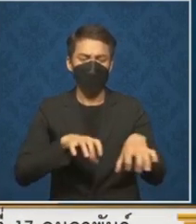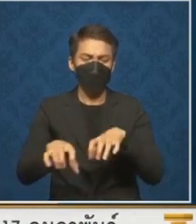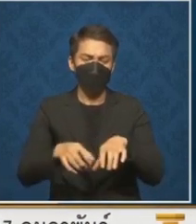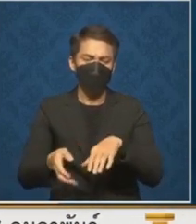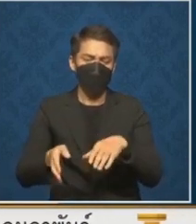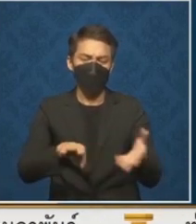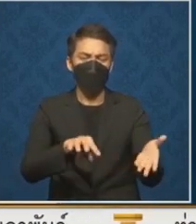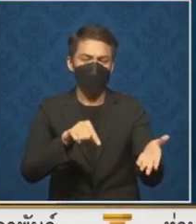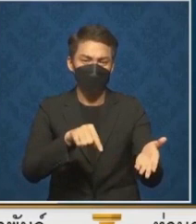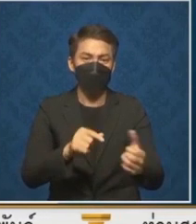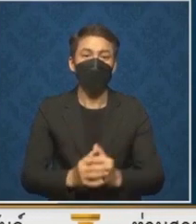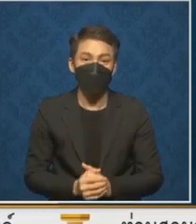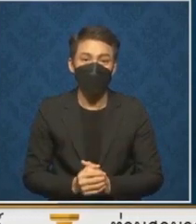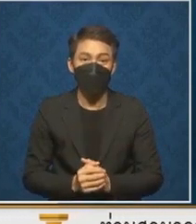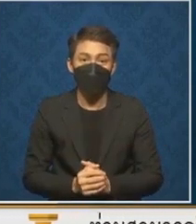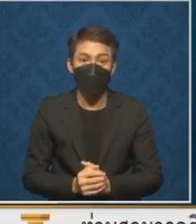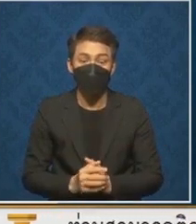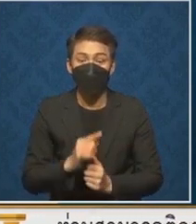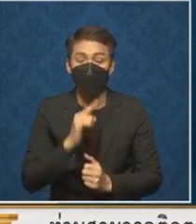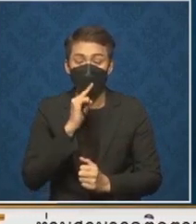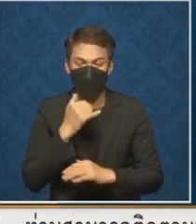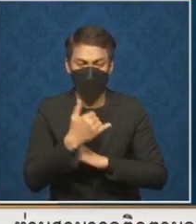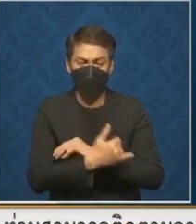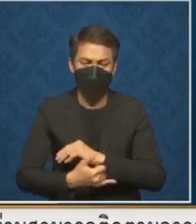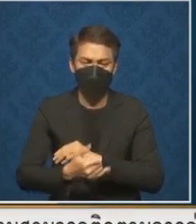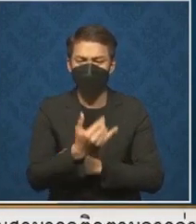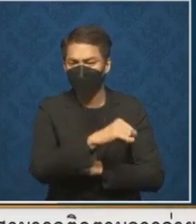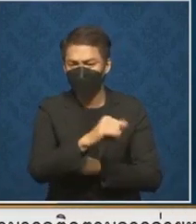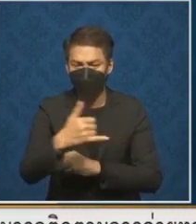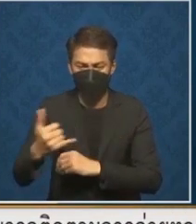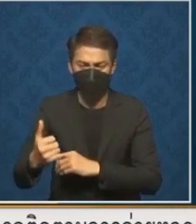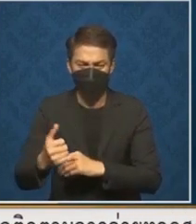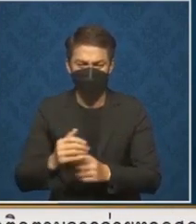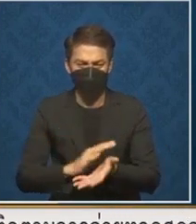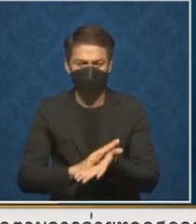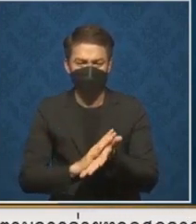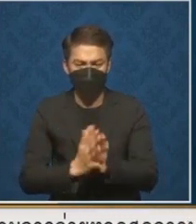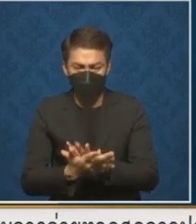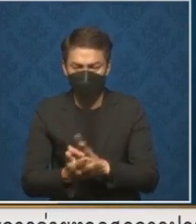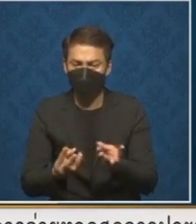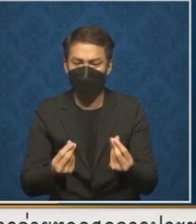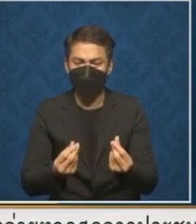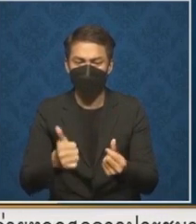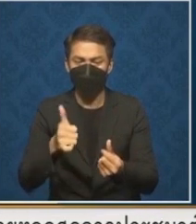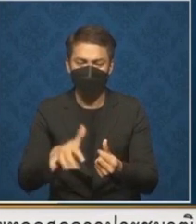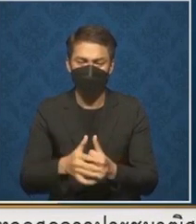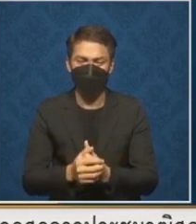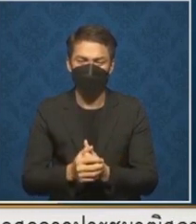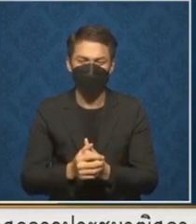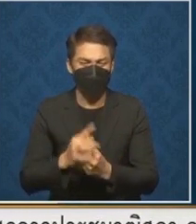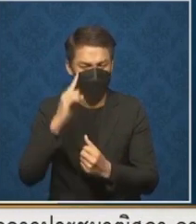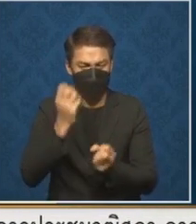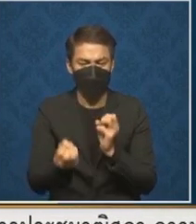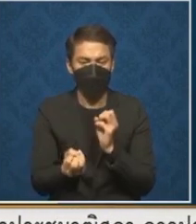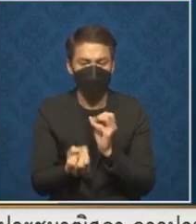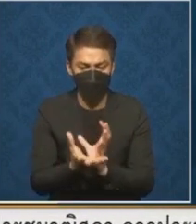ดประเทศใดถาปฏิรูปที่ดินไม่ได้ประเทศนั้อย่าหวงว่าประชา